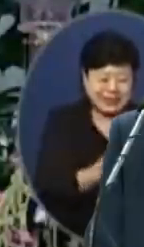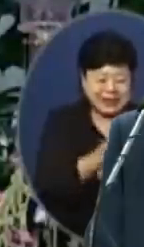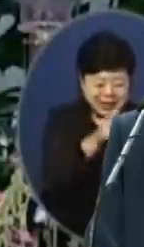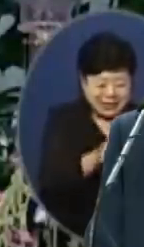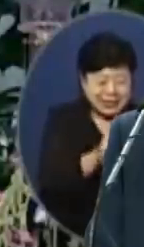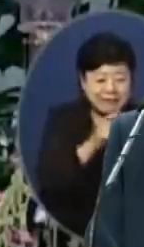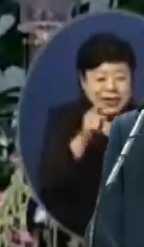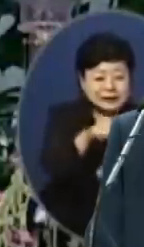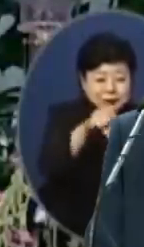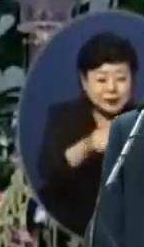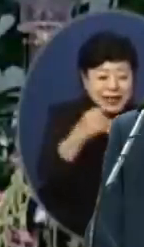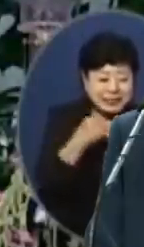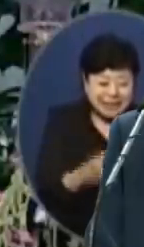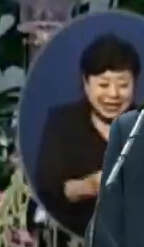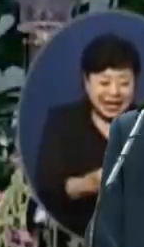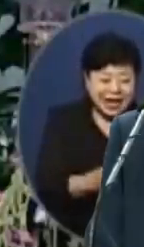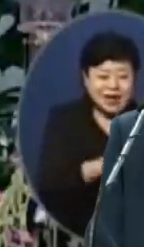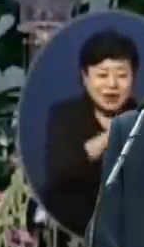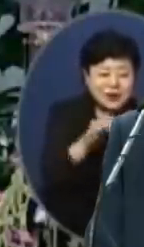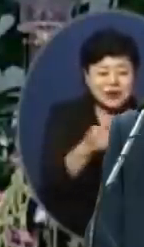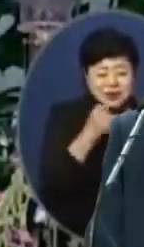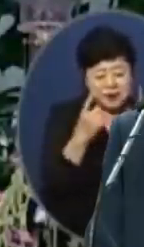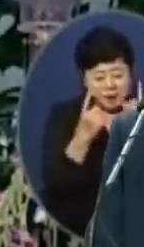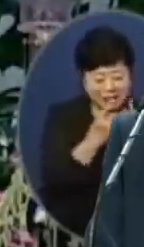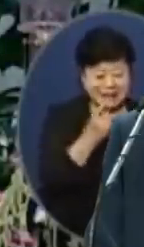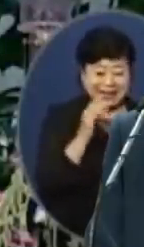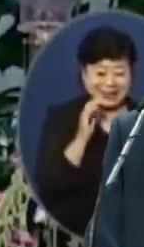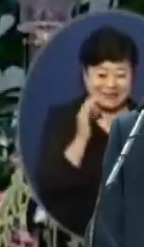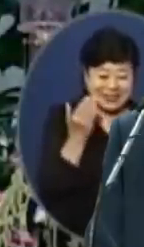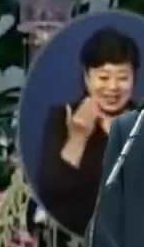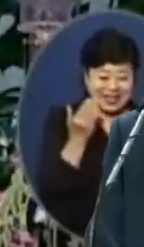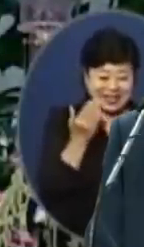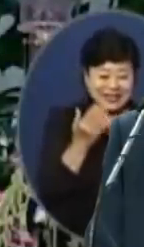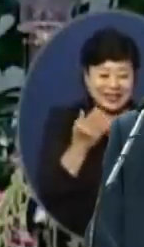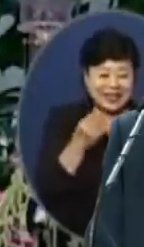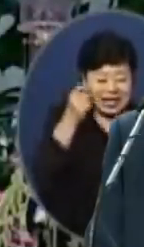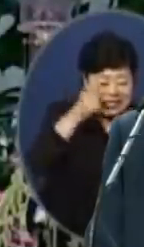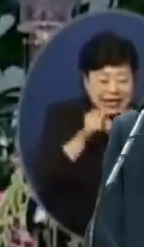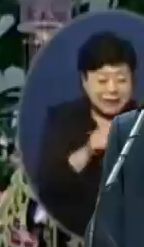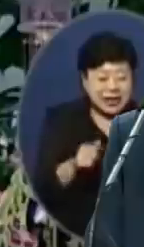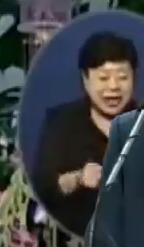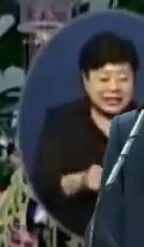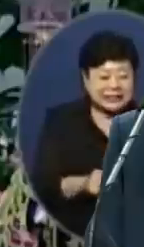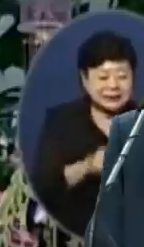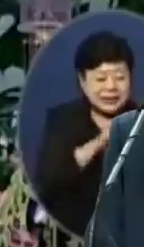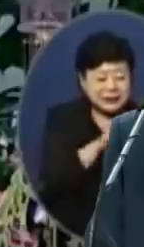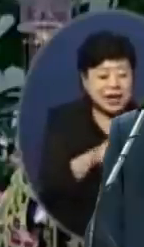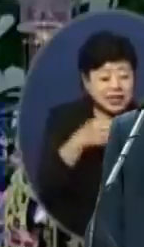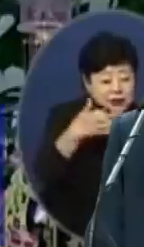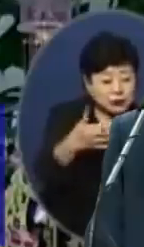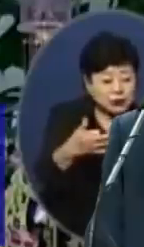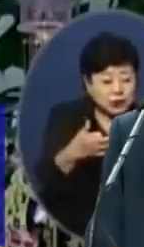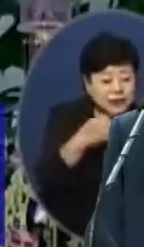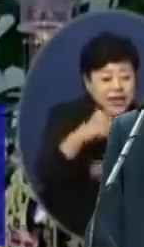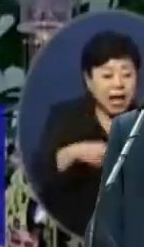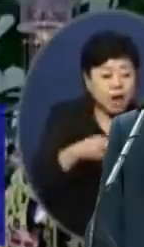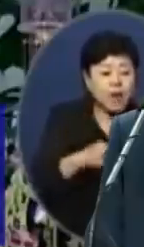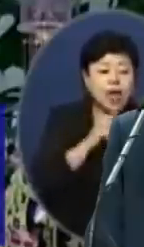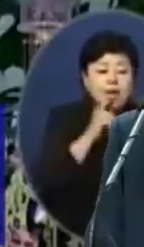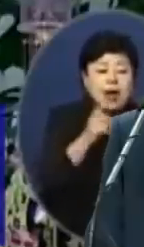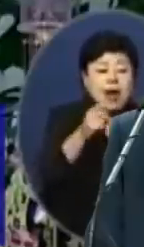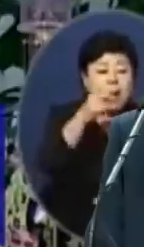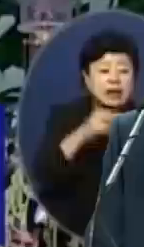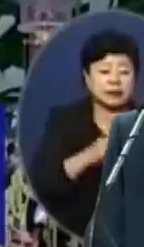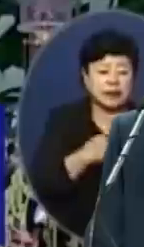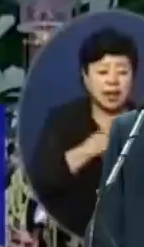하나님의 말씀 속에 살아서 우리를 만나는 것입니다. 예레미야 23장 29절에 야훼의 말씀이니라. 내